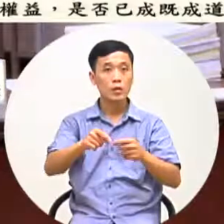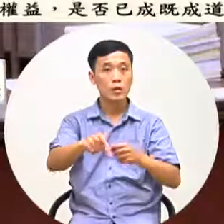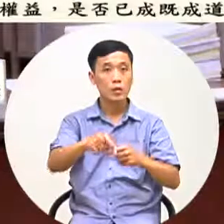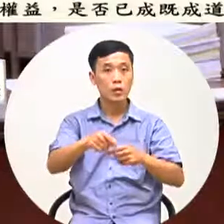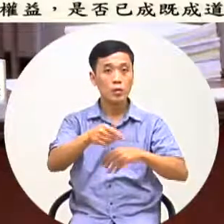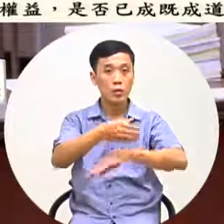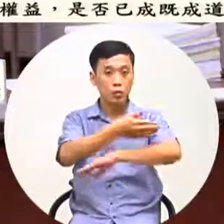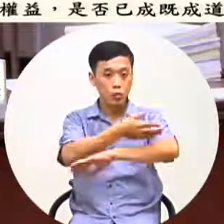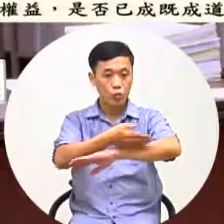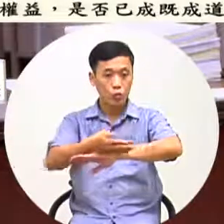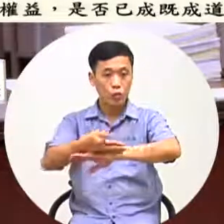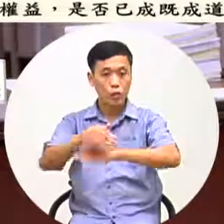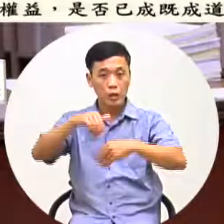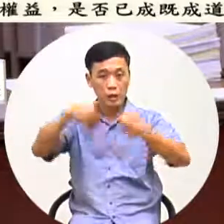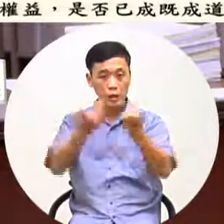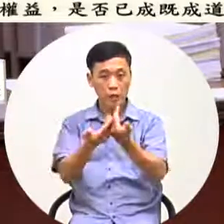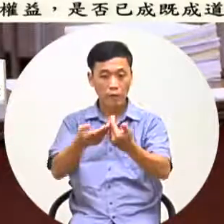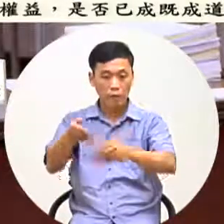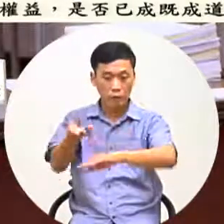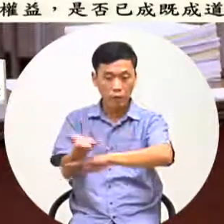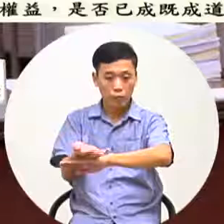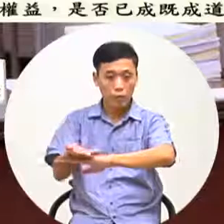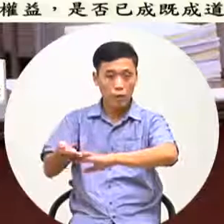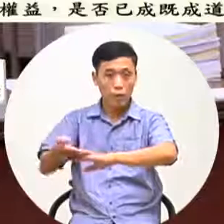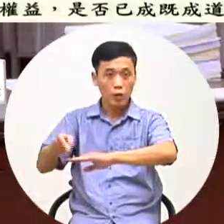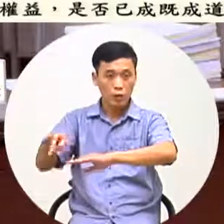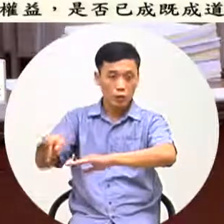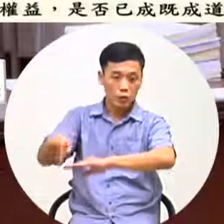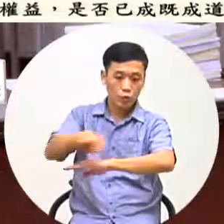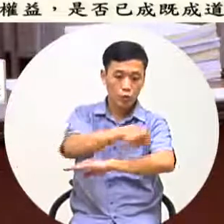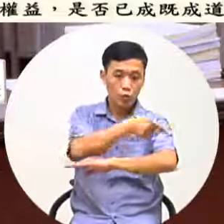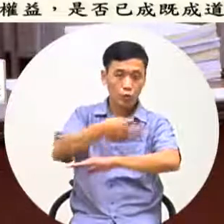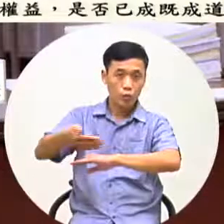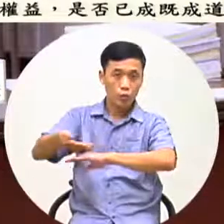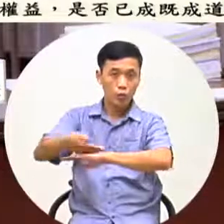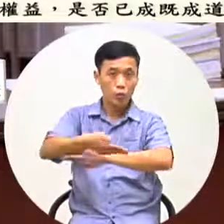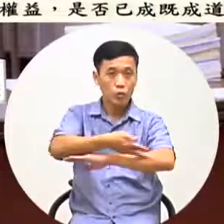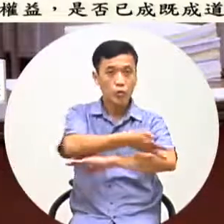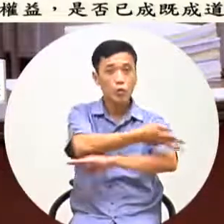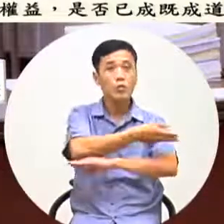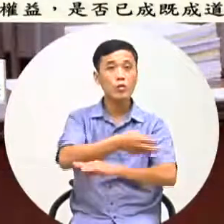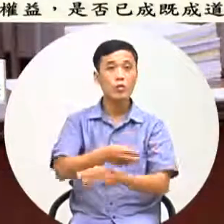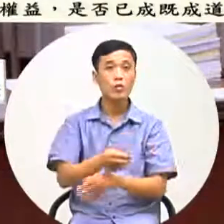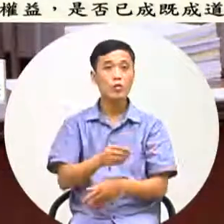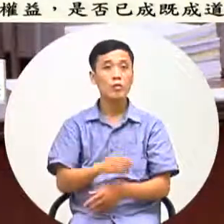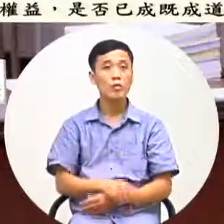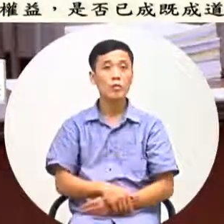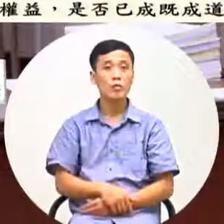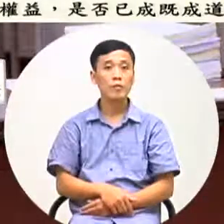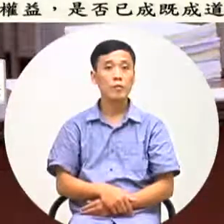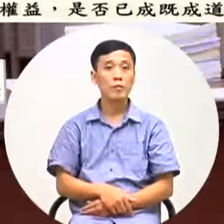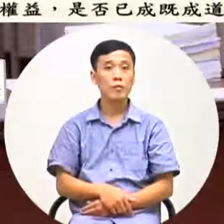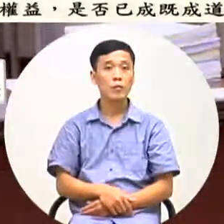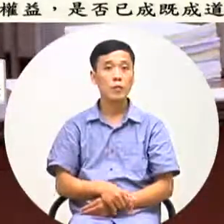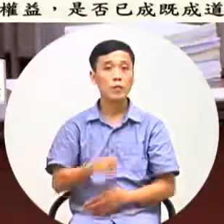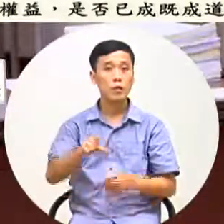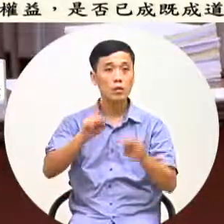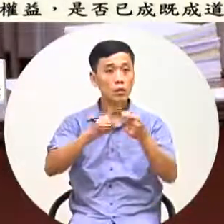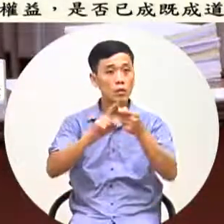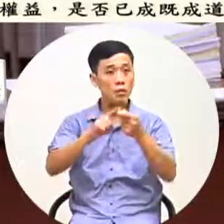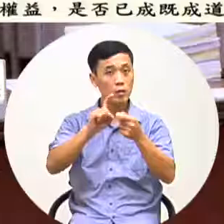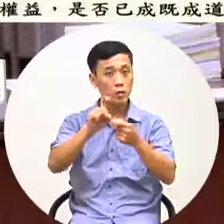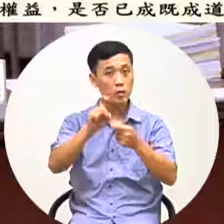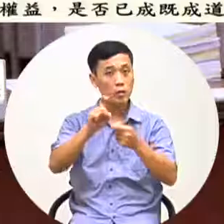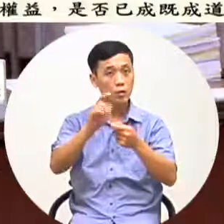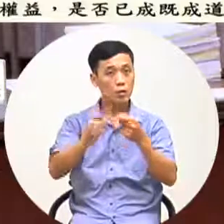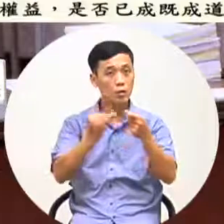讲水尾水流伫水头来咧。哦，啊，当然经过十几冬啦，啊，经过会看啊数十遍啦，我家己